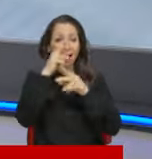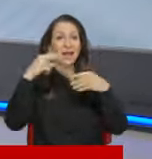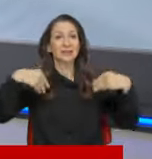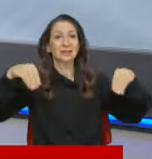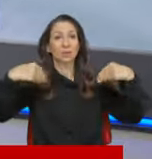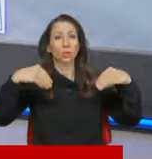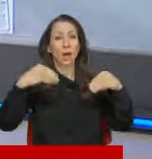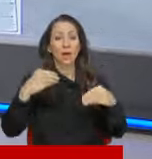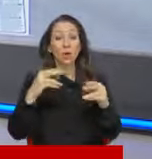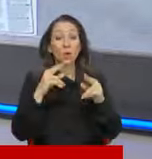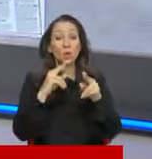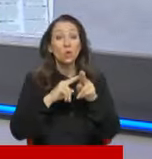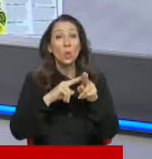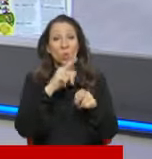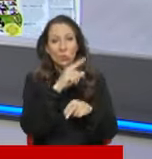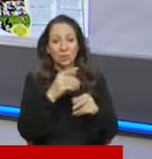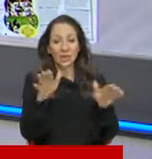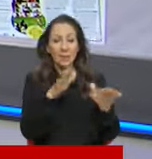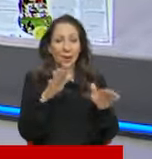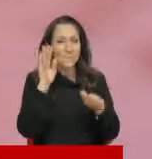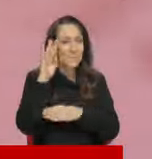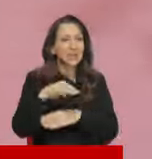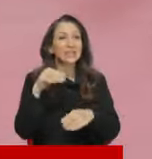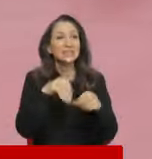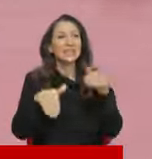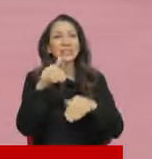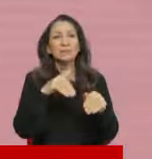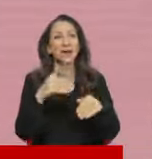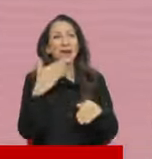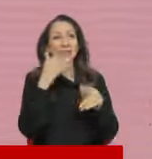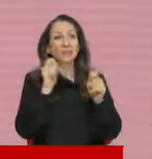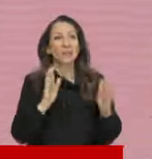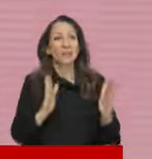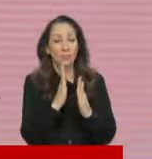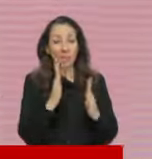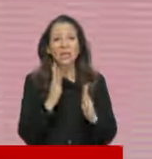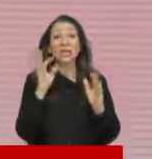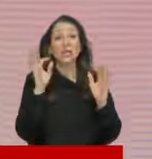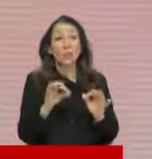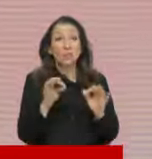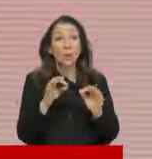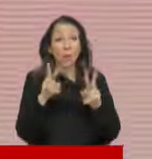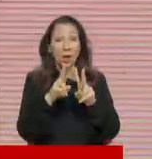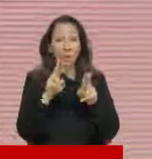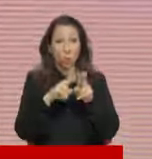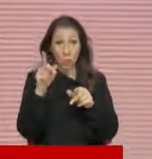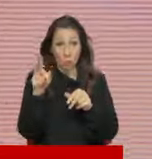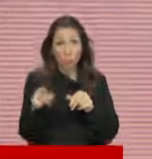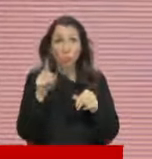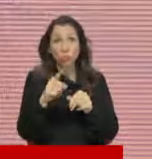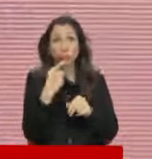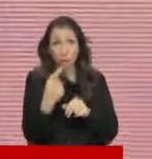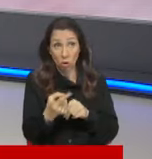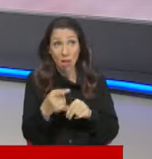satıyorlar kurumun deprem zedeleri seçim malzemesi yapmasına tepki şimdi Murat kurum bunu